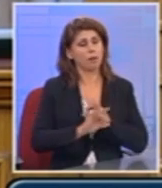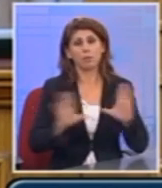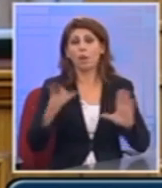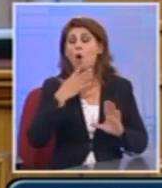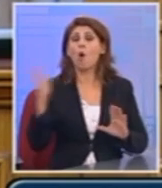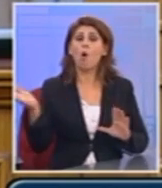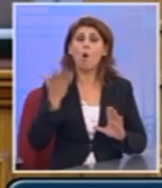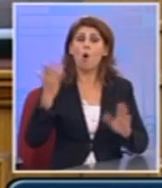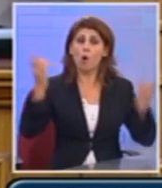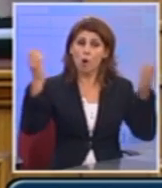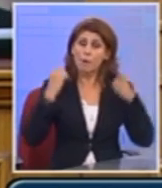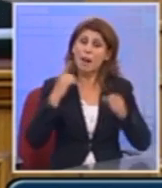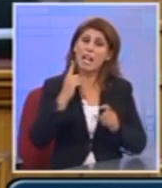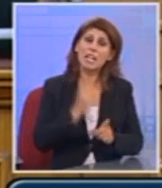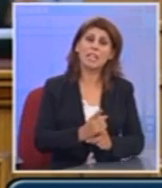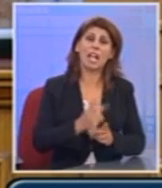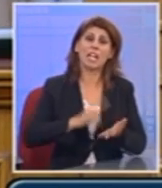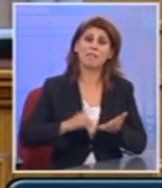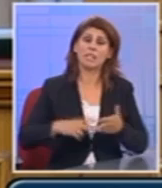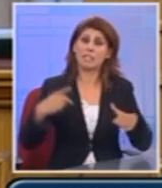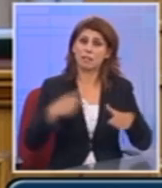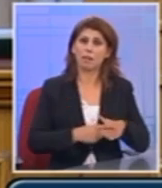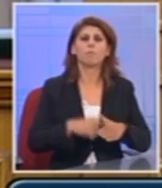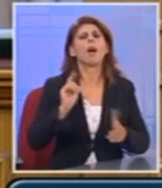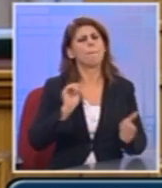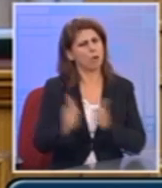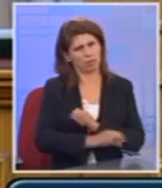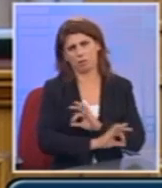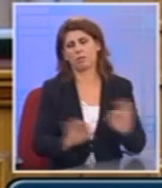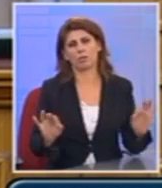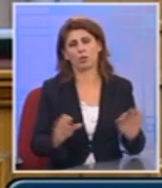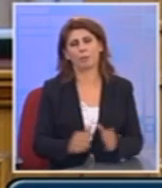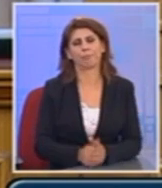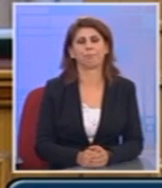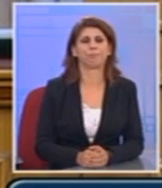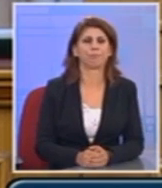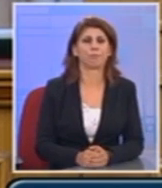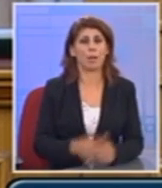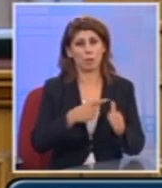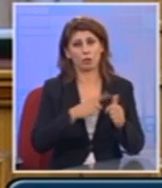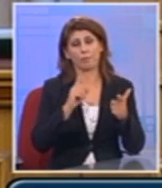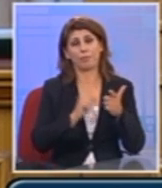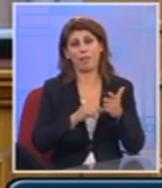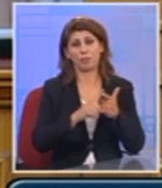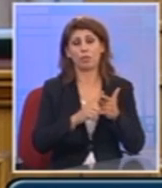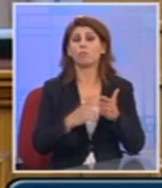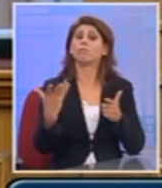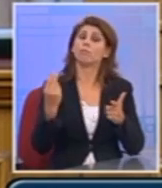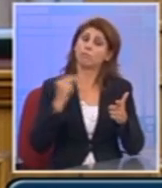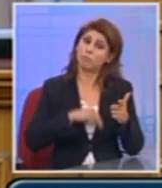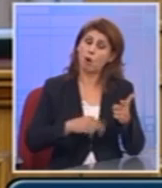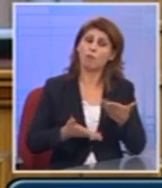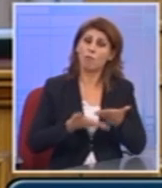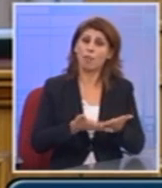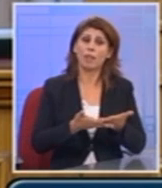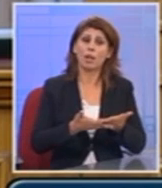όποιες απώλειες ειδικά για τα ασφαλιστικά ταμεία θα αποκατασταθούν το δεύτερο ζήτημα είναι χρήσιμο